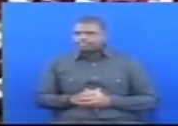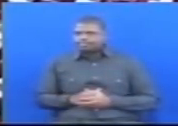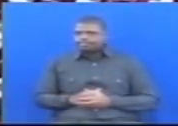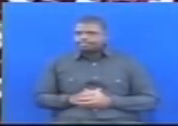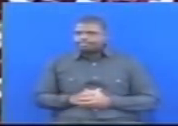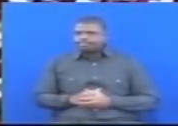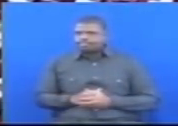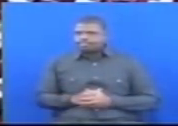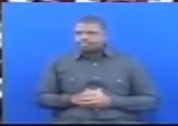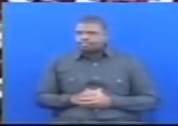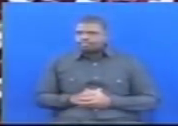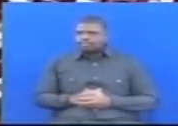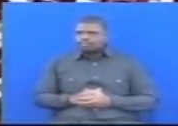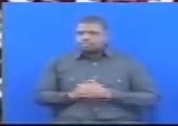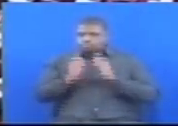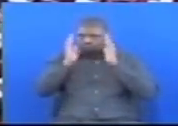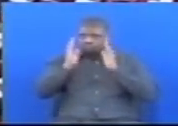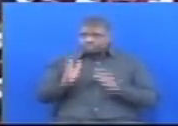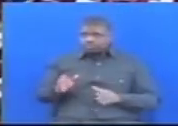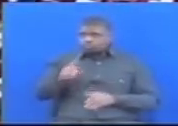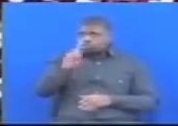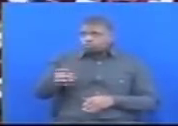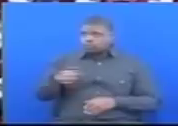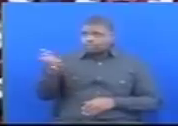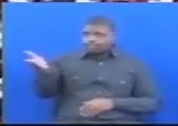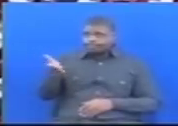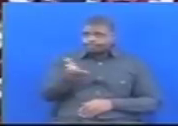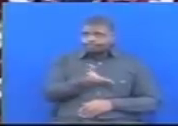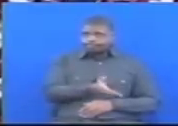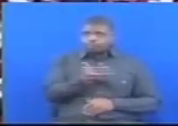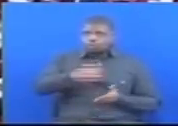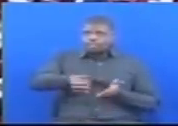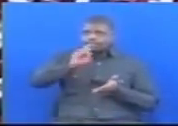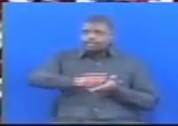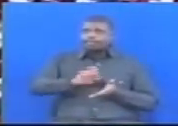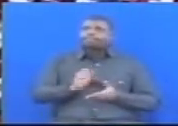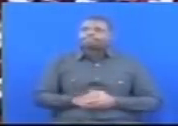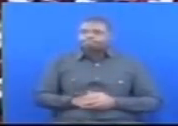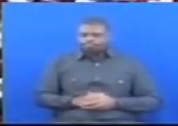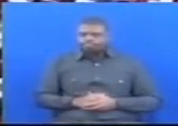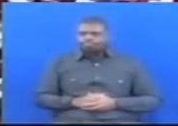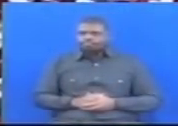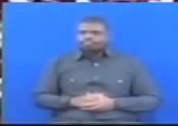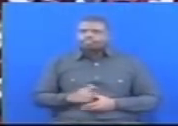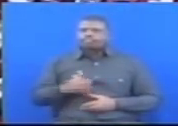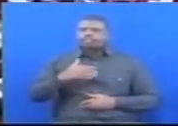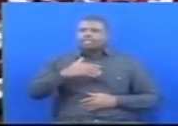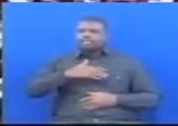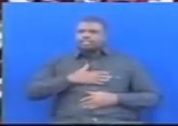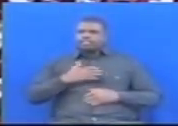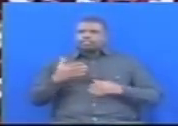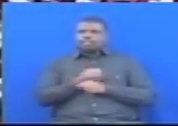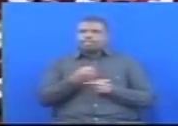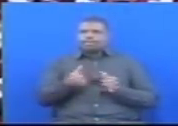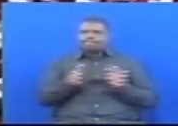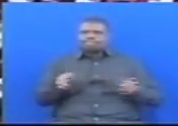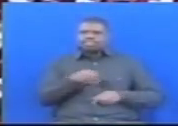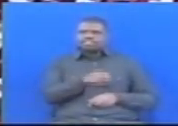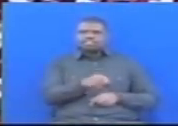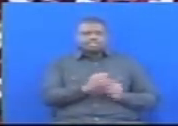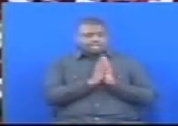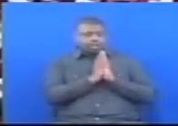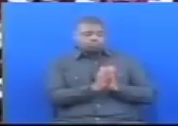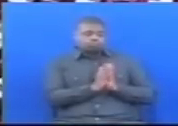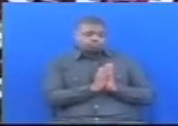Mheshimiwa Asha Abdalla Juma, nimekuona swali la nyongeza. Asante Mheshimiwa Spika kwa kupata nafasi hii. Nashukuru sana